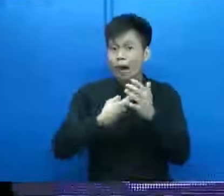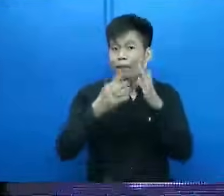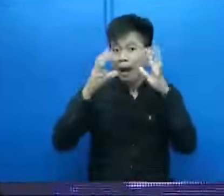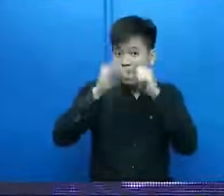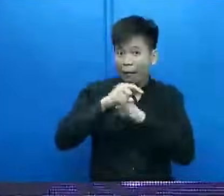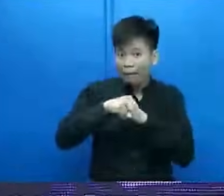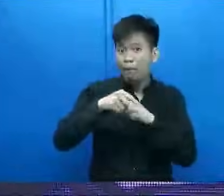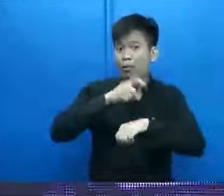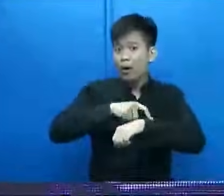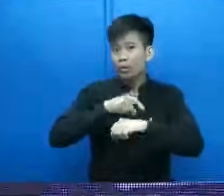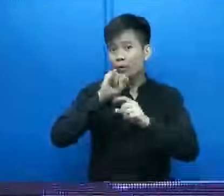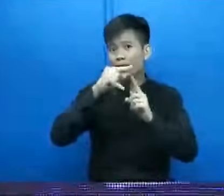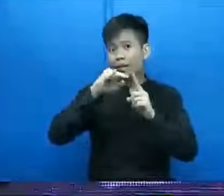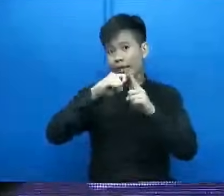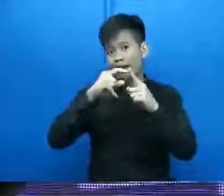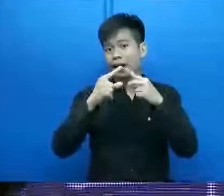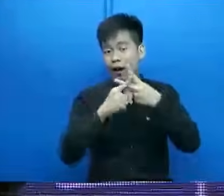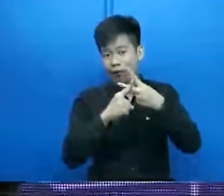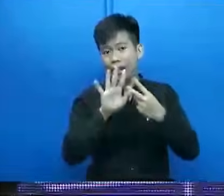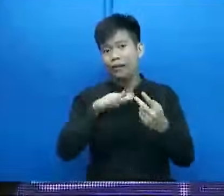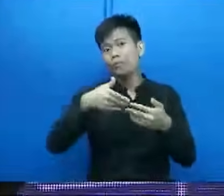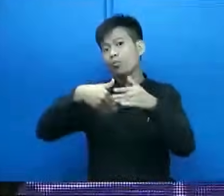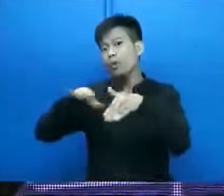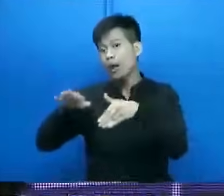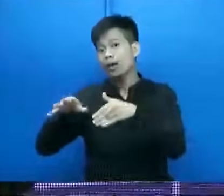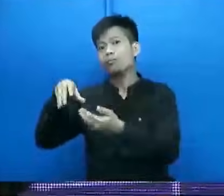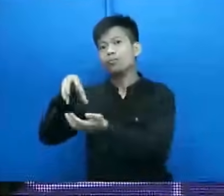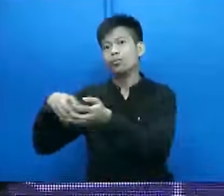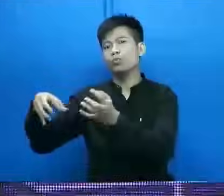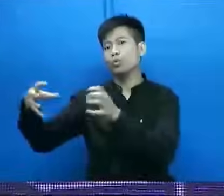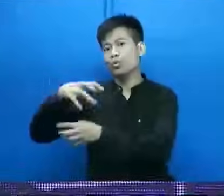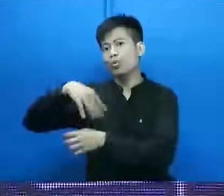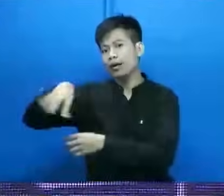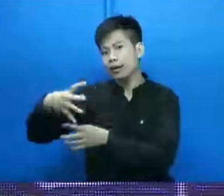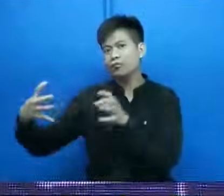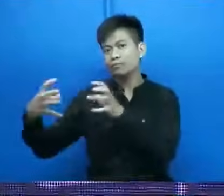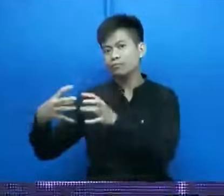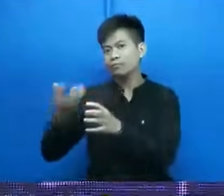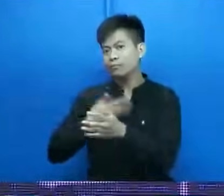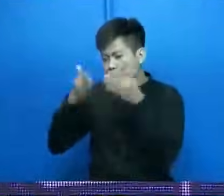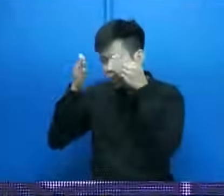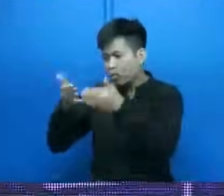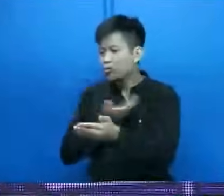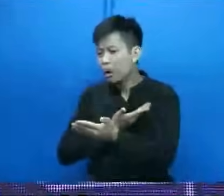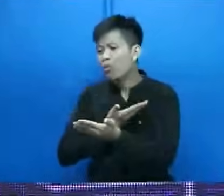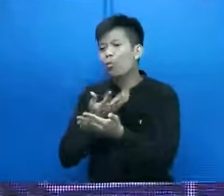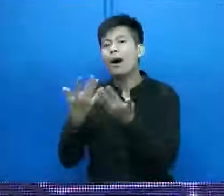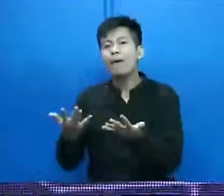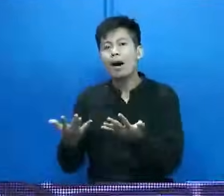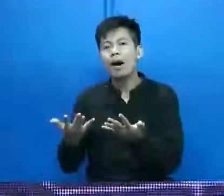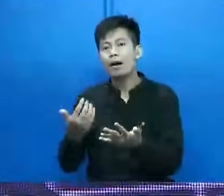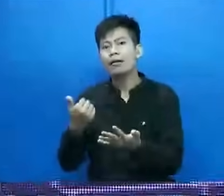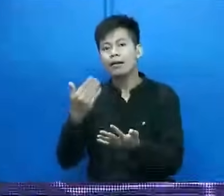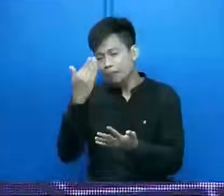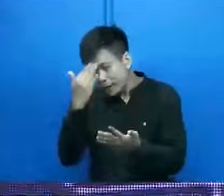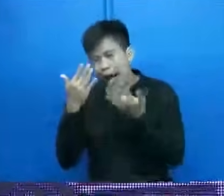yang i'tikaf, nanti saat pulang, coba duduk dengan keluarga. Keluarga antum mau jadi keluarga yang fokus di bidang apa? Ibadahnya apa? Lalu